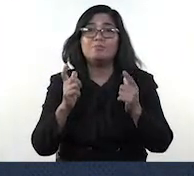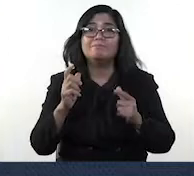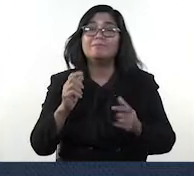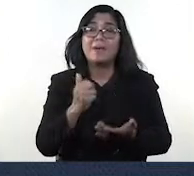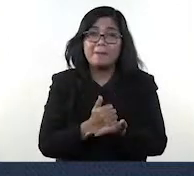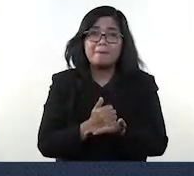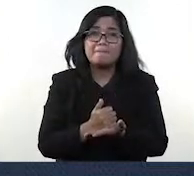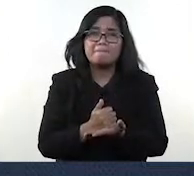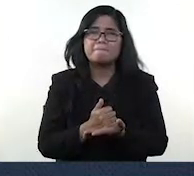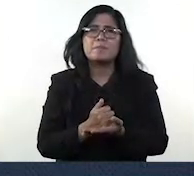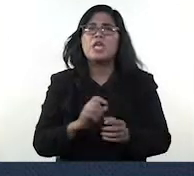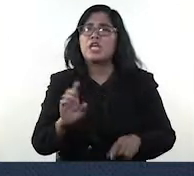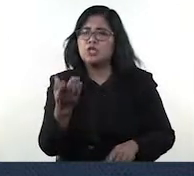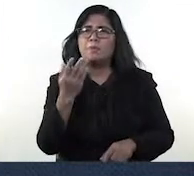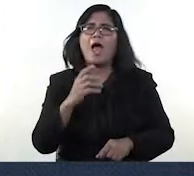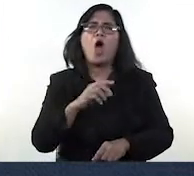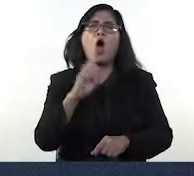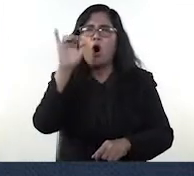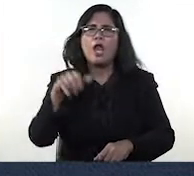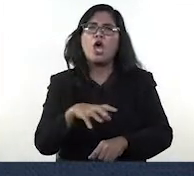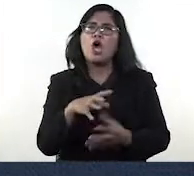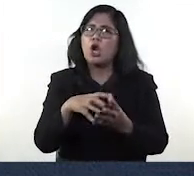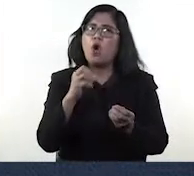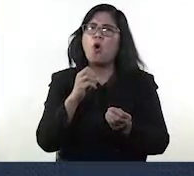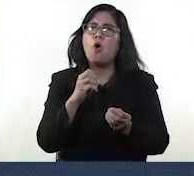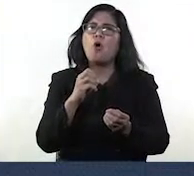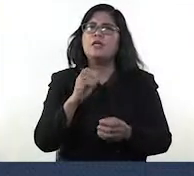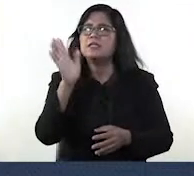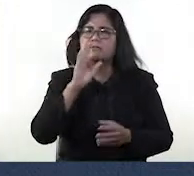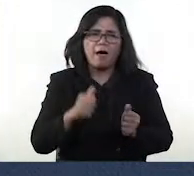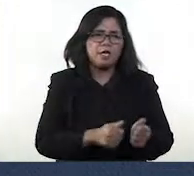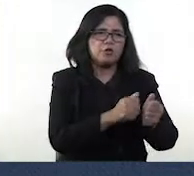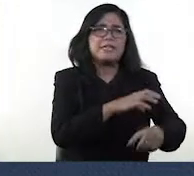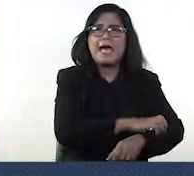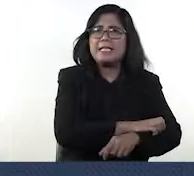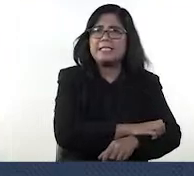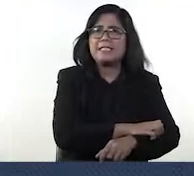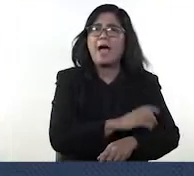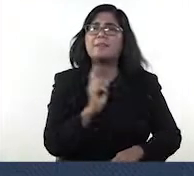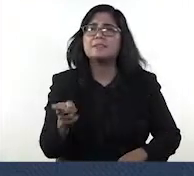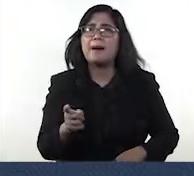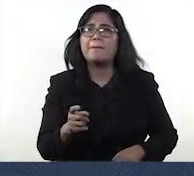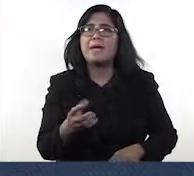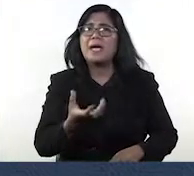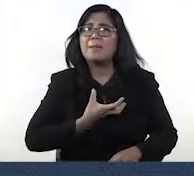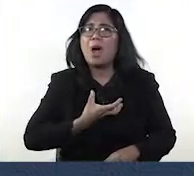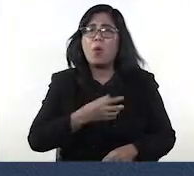makanya al-kitab ilang maksudku ya lah hidup oleh roh maka pasti akan menuruti keinginan daging sebab keinginan daging